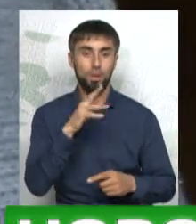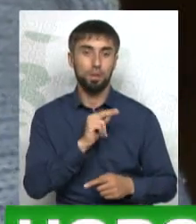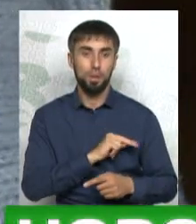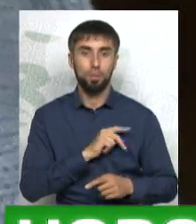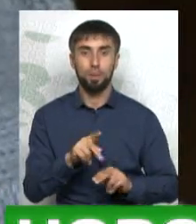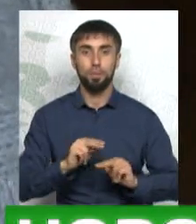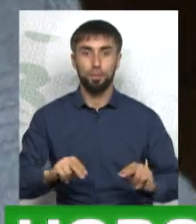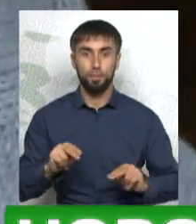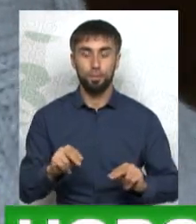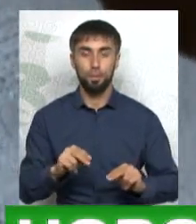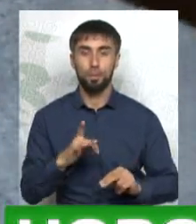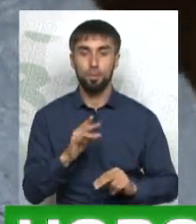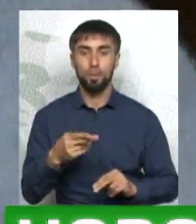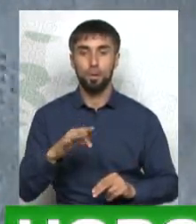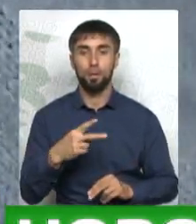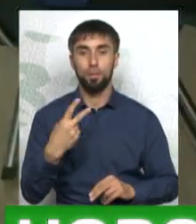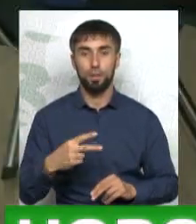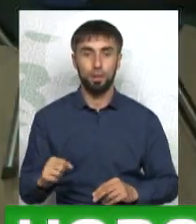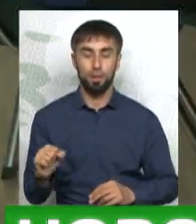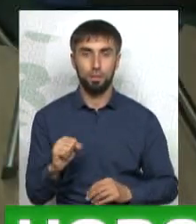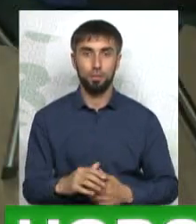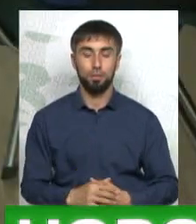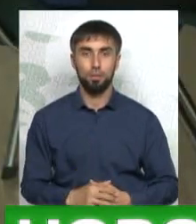работают преподаватели срок до 20 августа